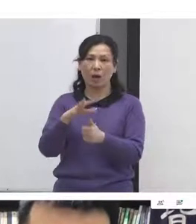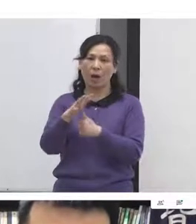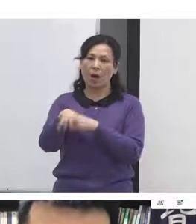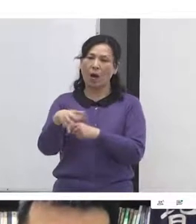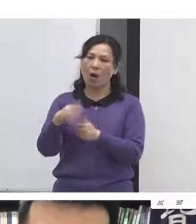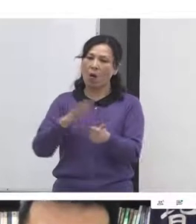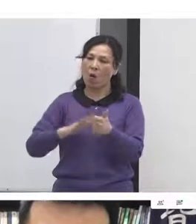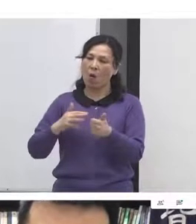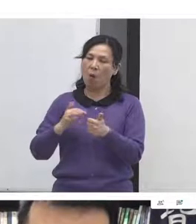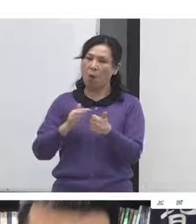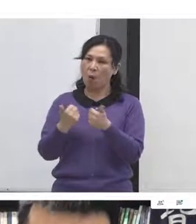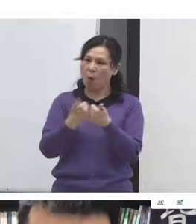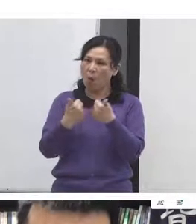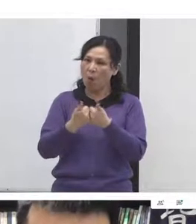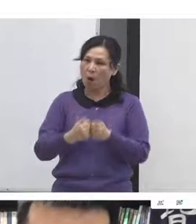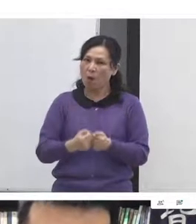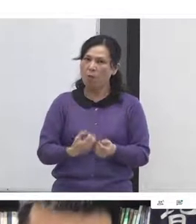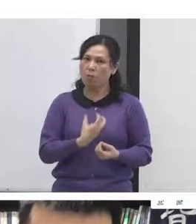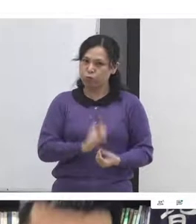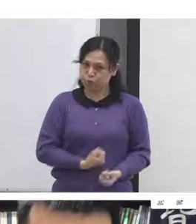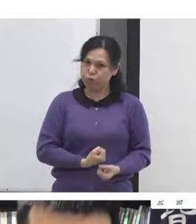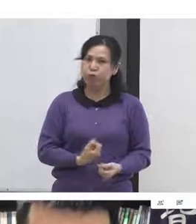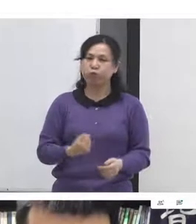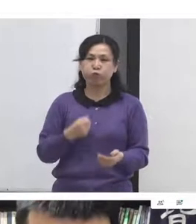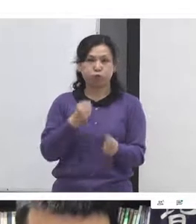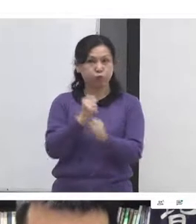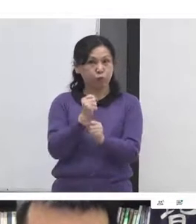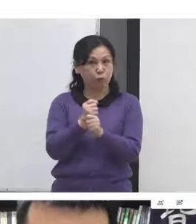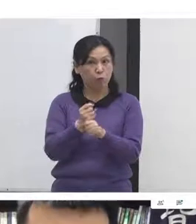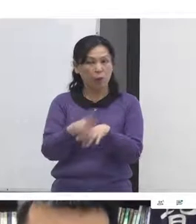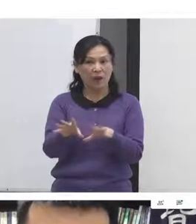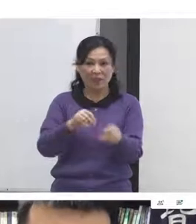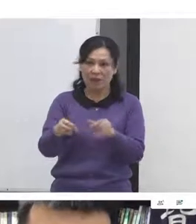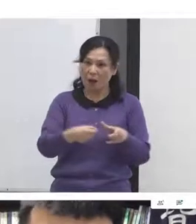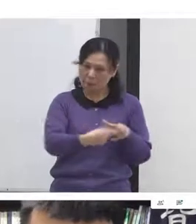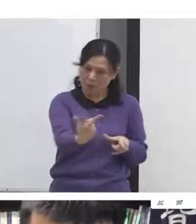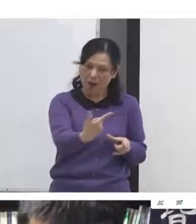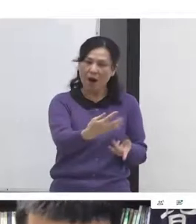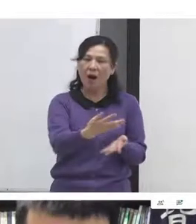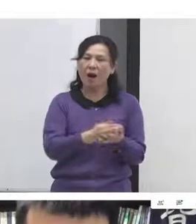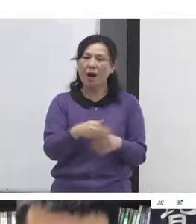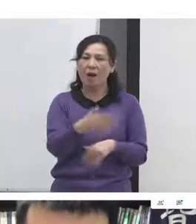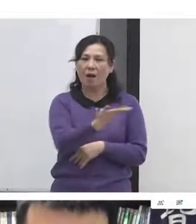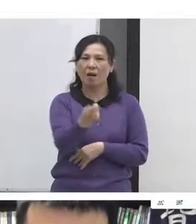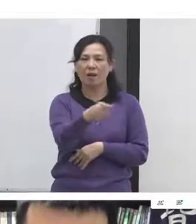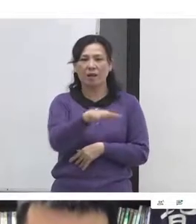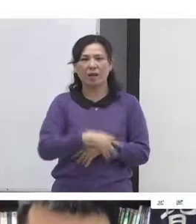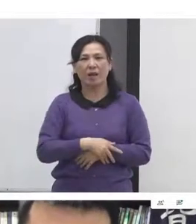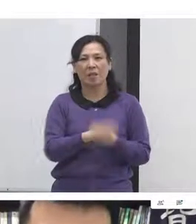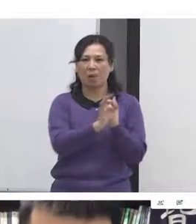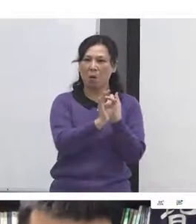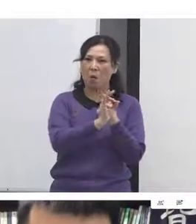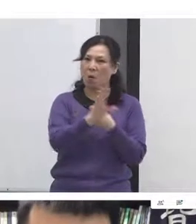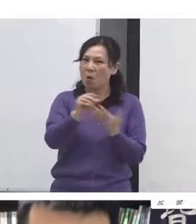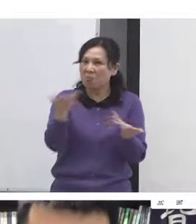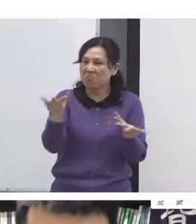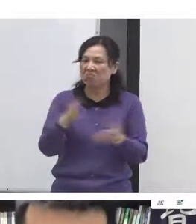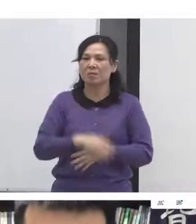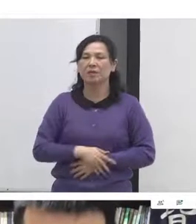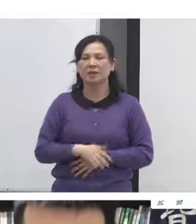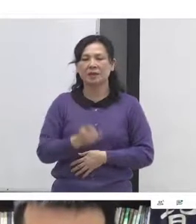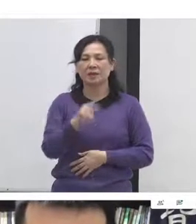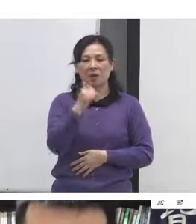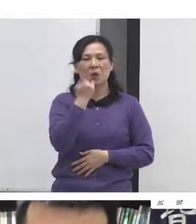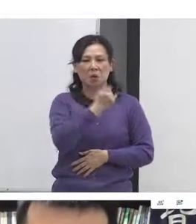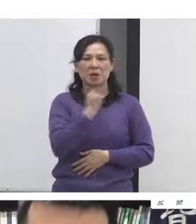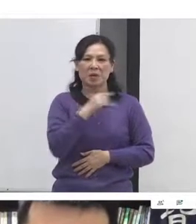要做到说。这些资料完全要开放出来，然后去做这件事情哦。那我觉得是有可能透过产销履历